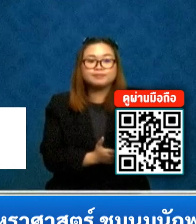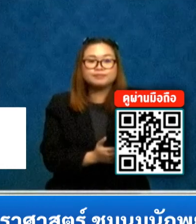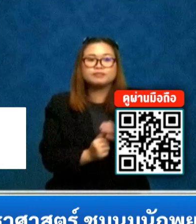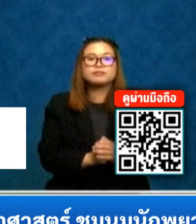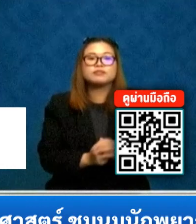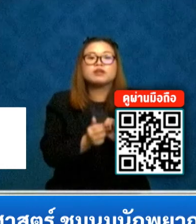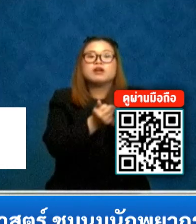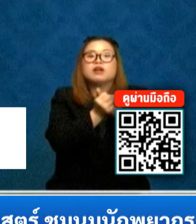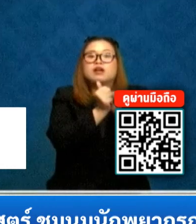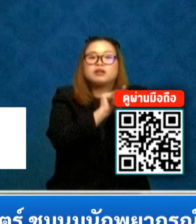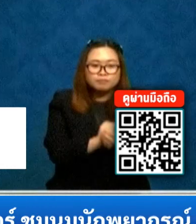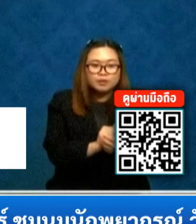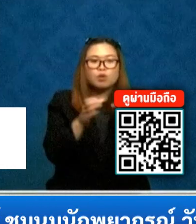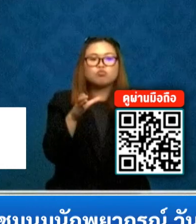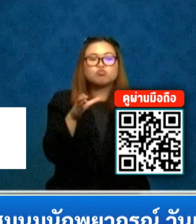ราะบางประมาณ